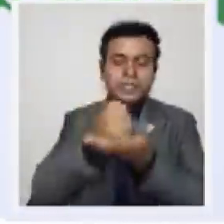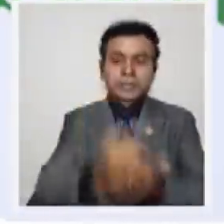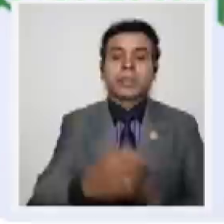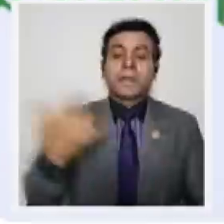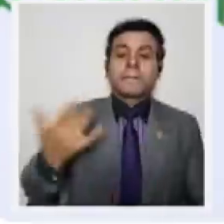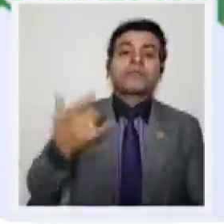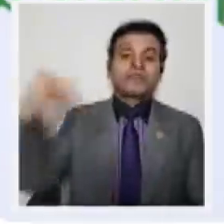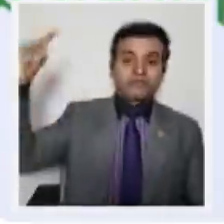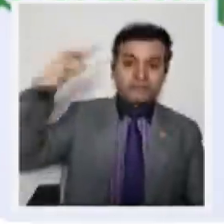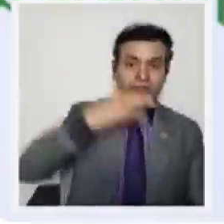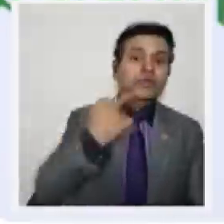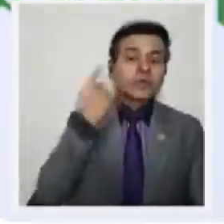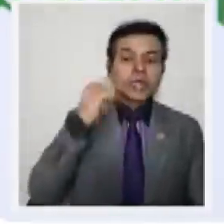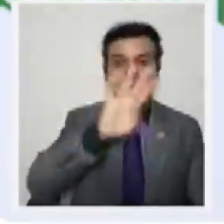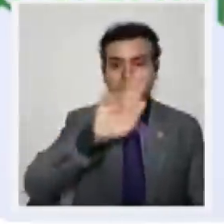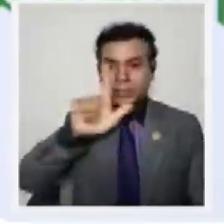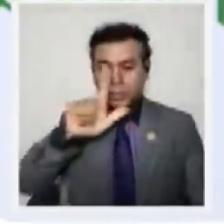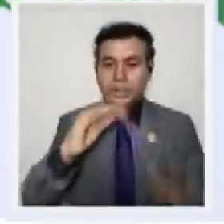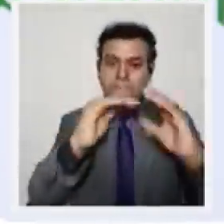যাচ্ছে 4,217 জন।